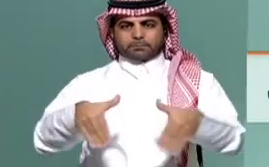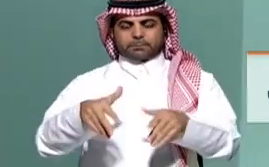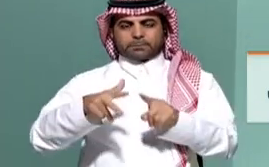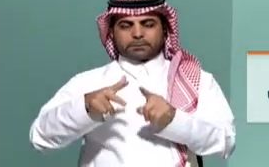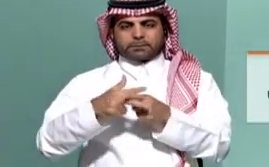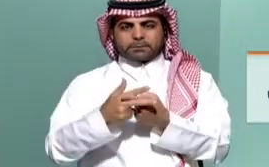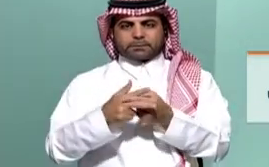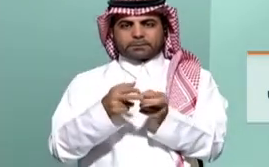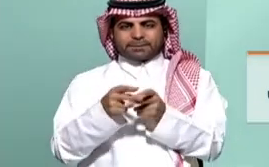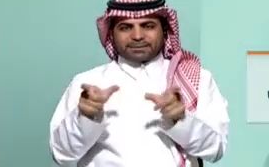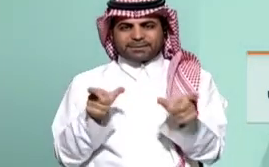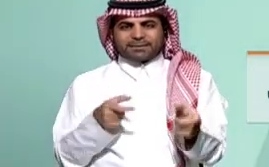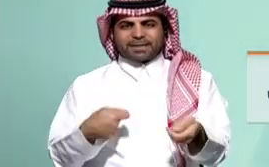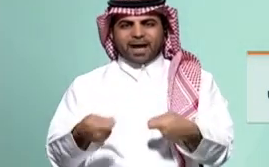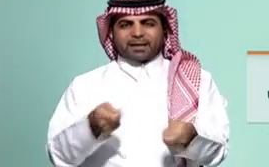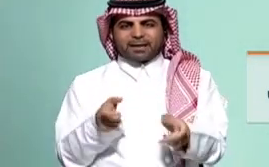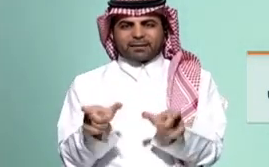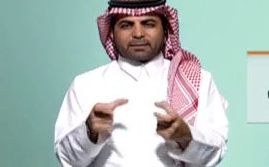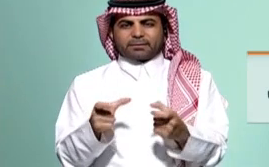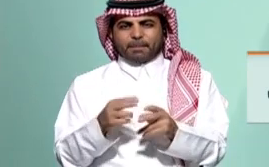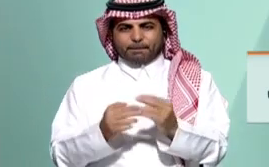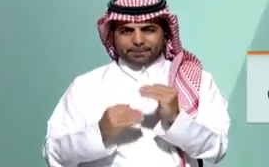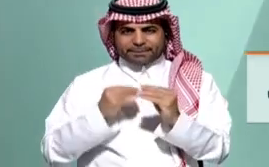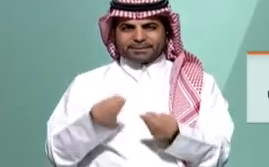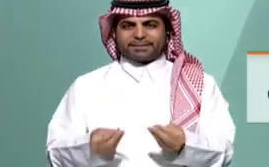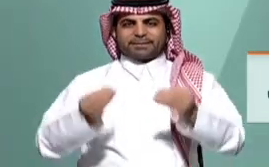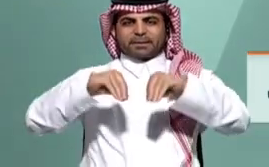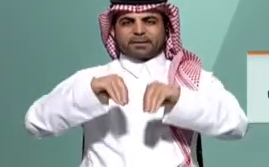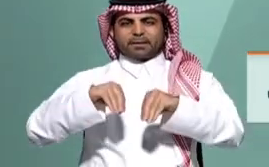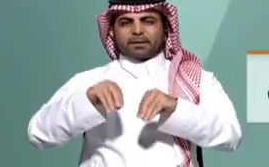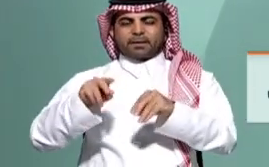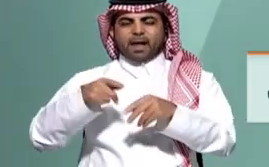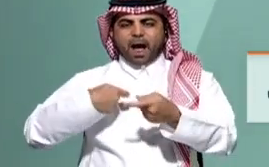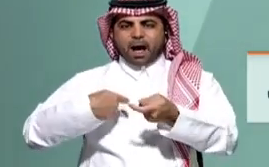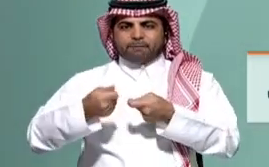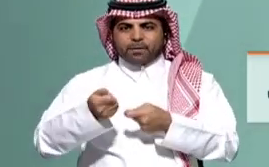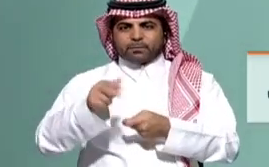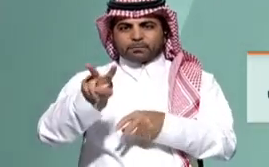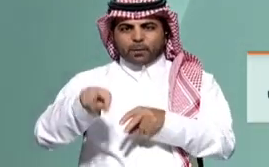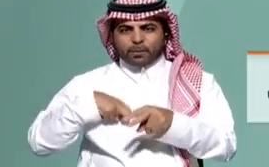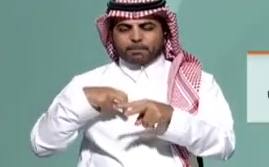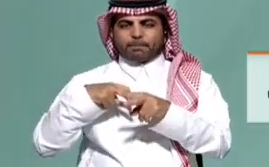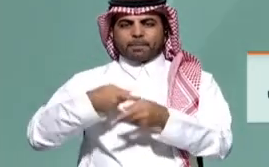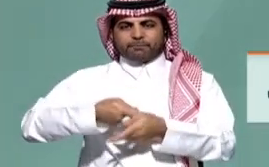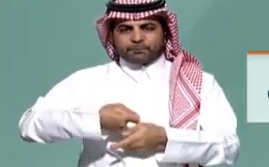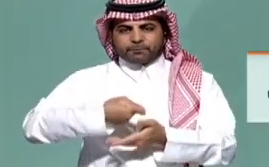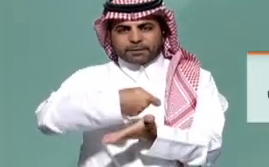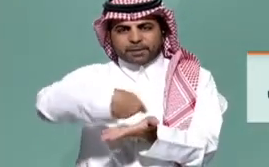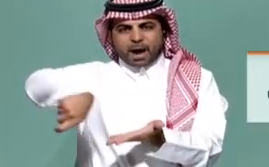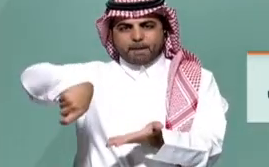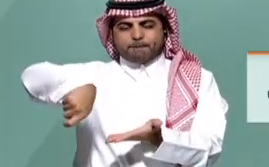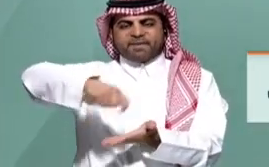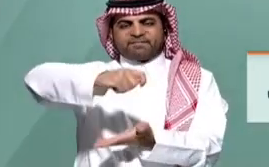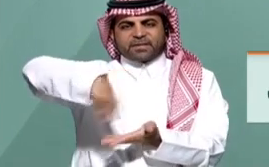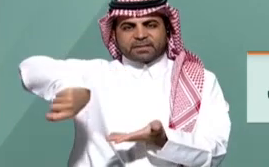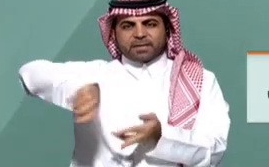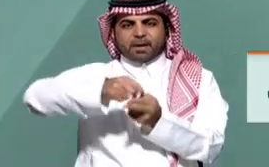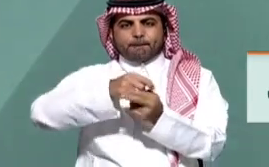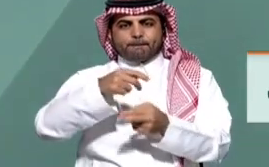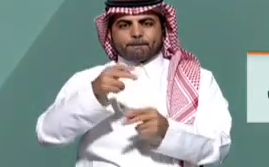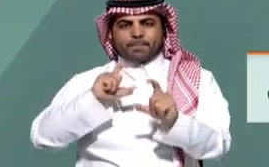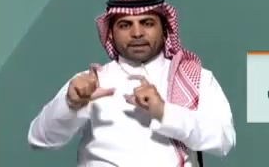والتقنية لتنفيذ التغييرات المطلوبة لرفع الحد المسموح به لتنفيذ عمليات الدفع من خلال البطاقات البنكية